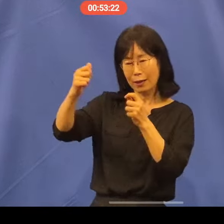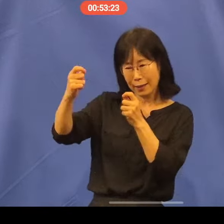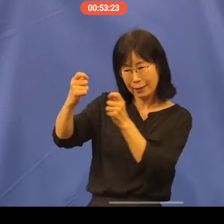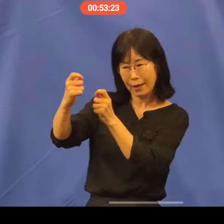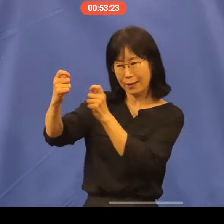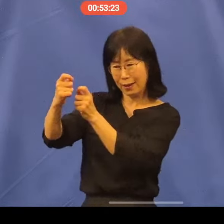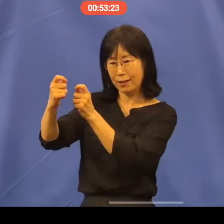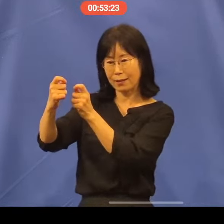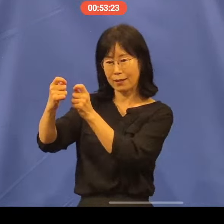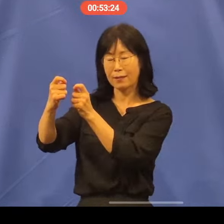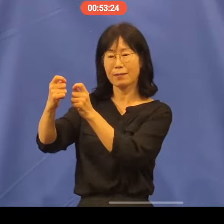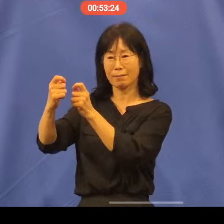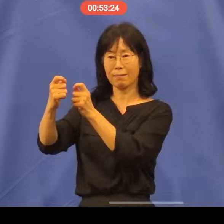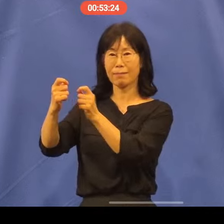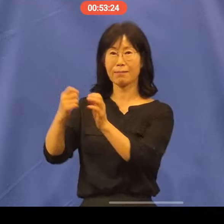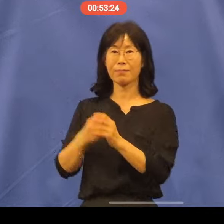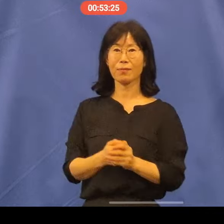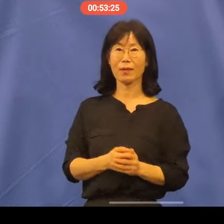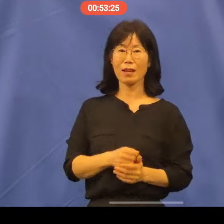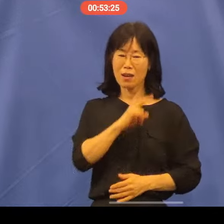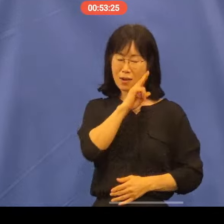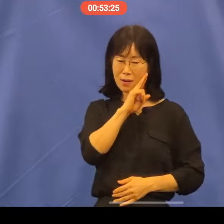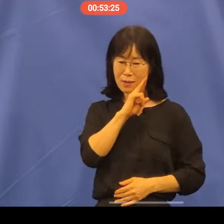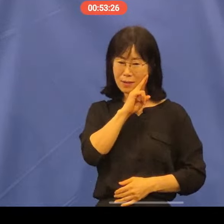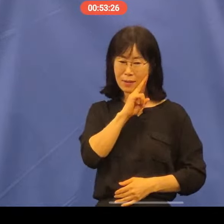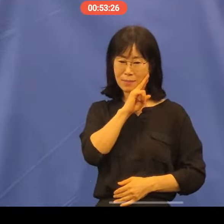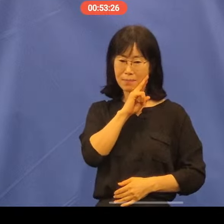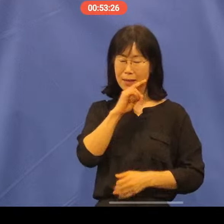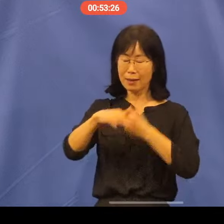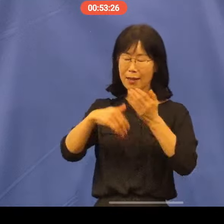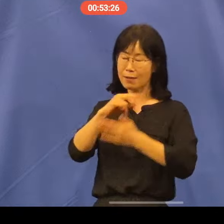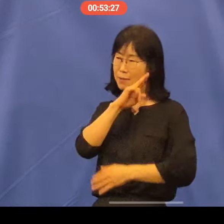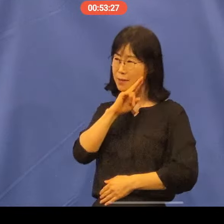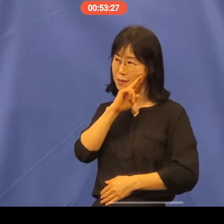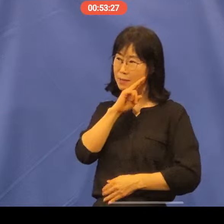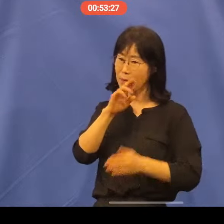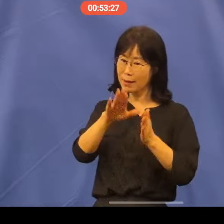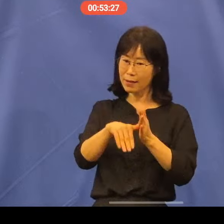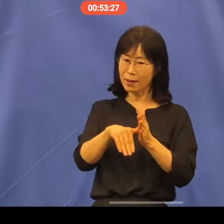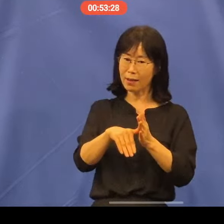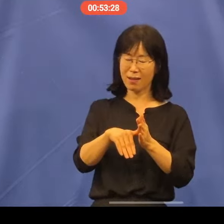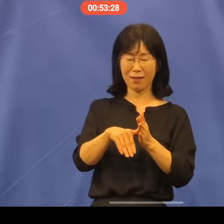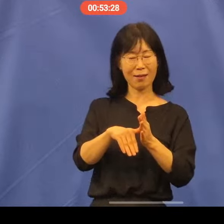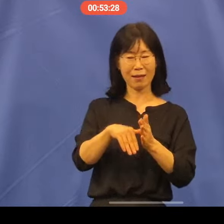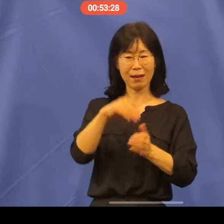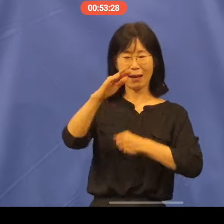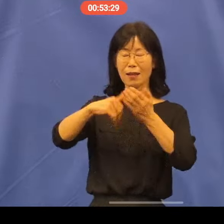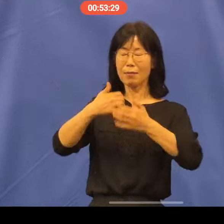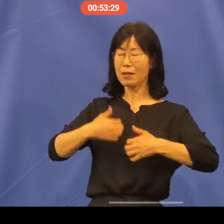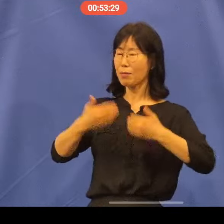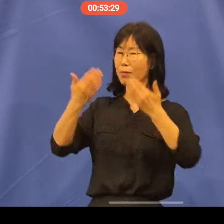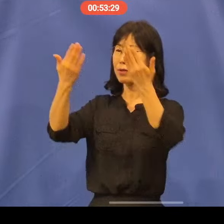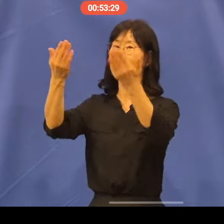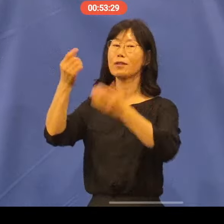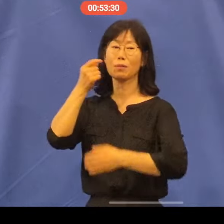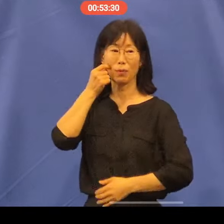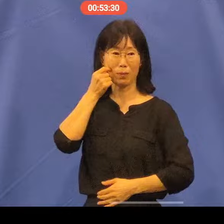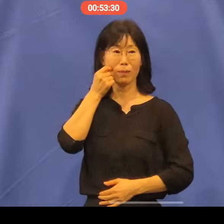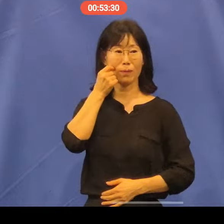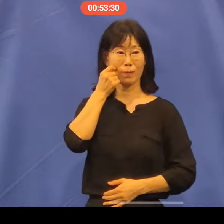의심하는 신앙은 하나님을 기쁘시게 할 수 없어요. 하나님은 언제 기뻐하십니까? 하나님을 전적으로 무한히 믿어드릴 때.